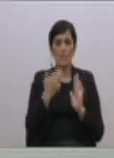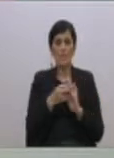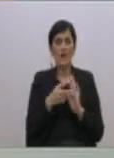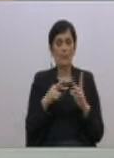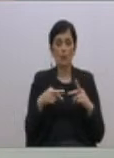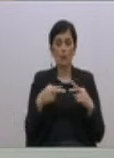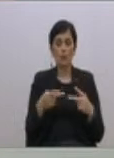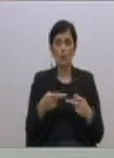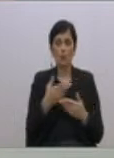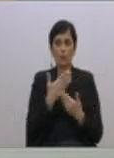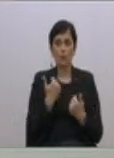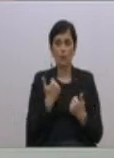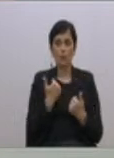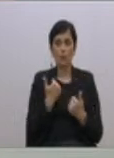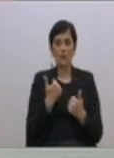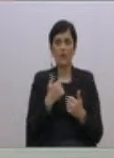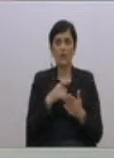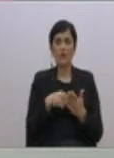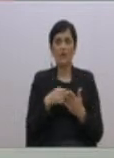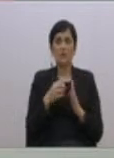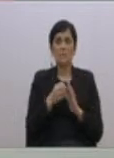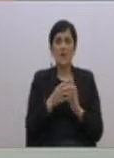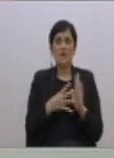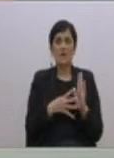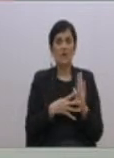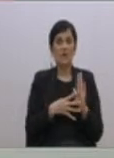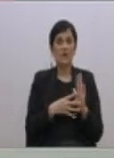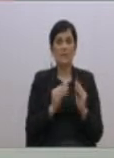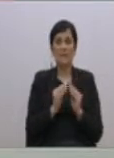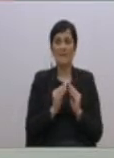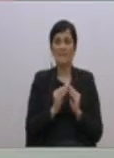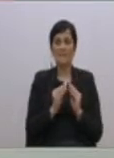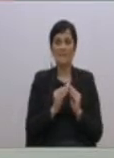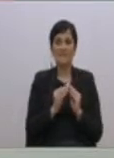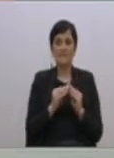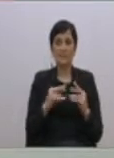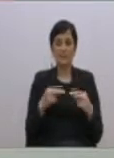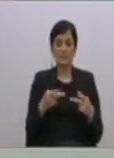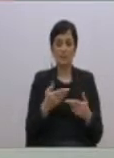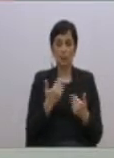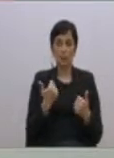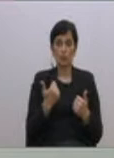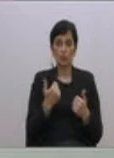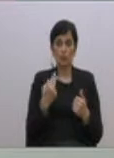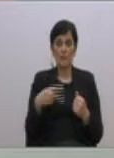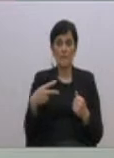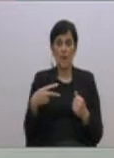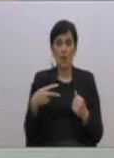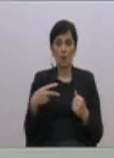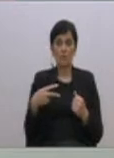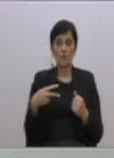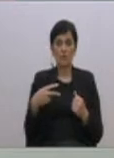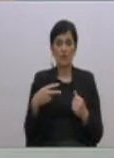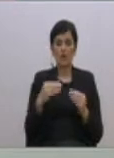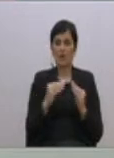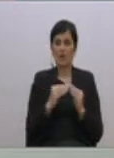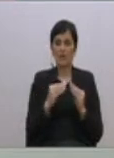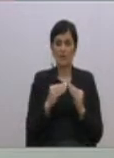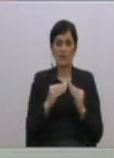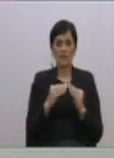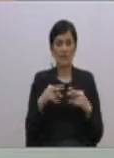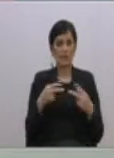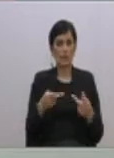უცვლელ რედაქციით არის წარმოდგენილი. კითხვები არ არის? მე-19. უცვლელ რედაქციით არის წარმოდგენილი. კითხვები არ არის? მე-20. უცვლელ რედაქციით